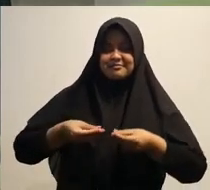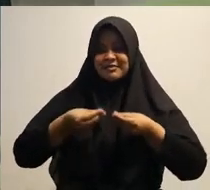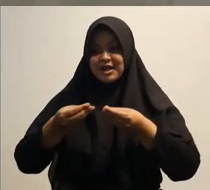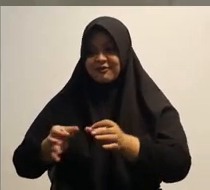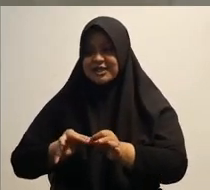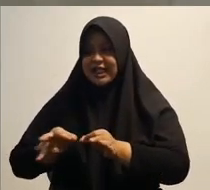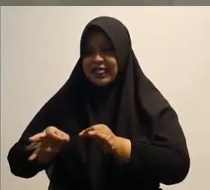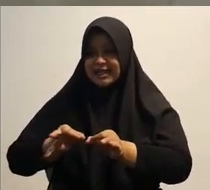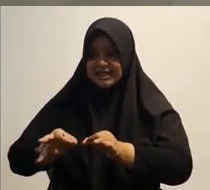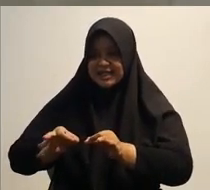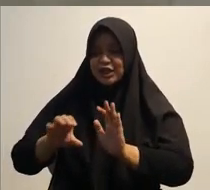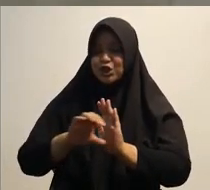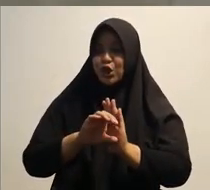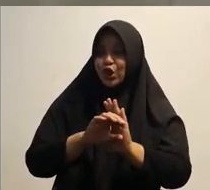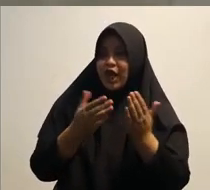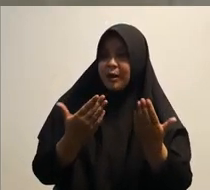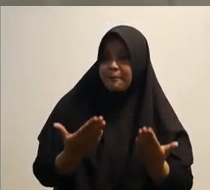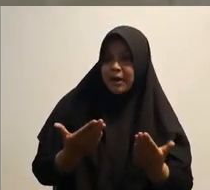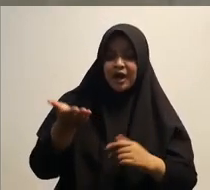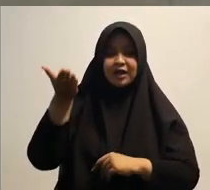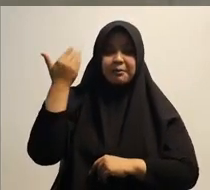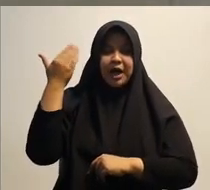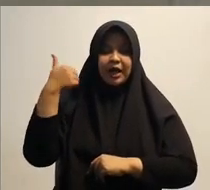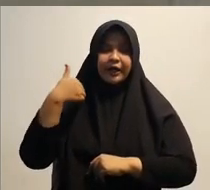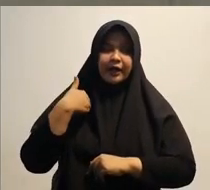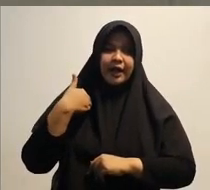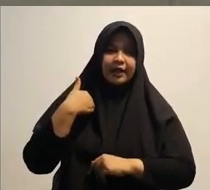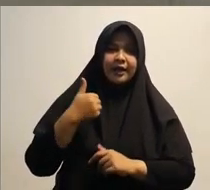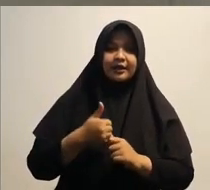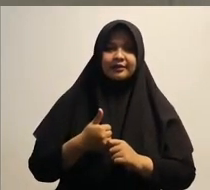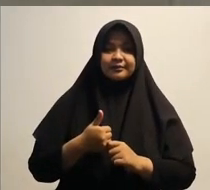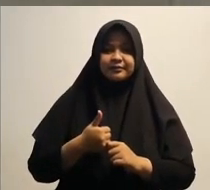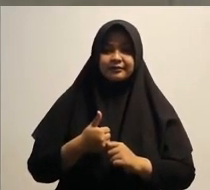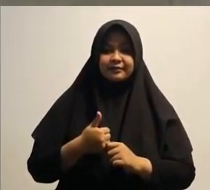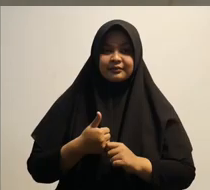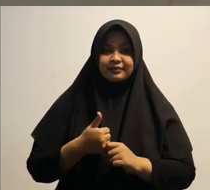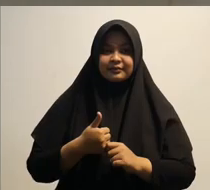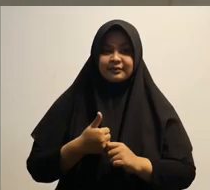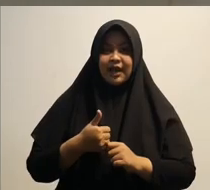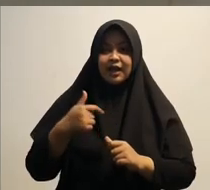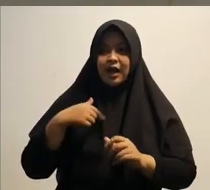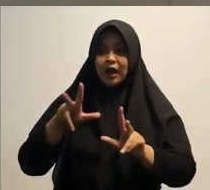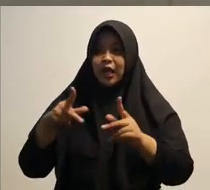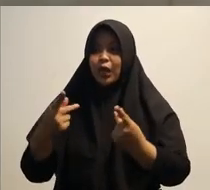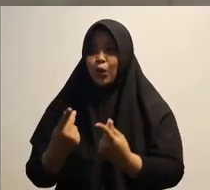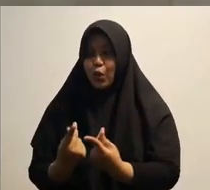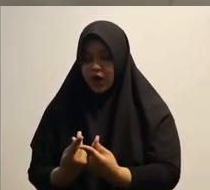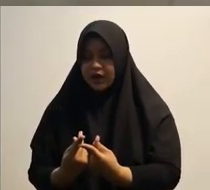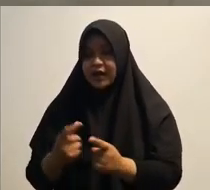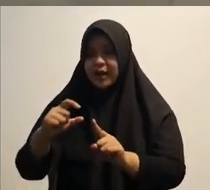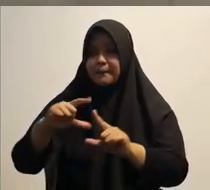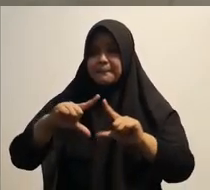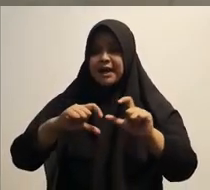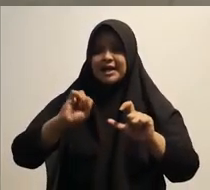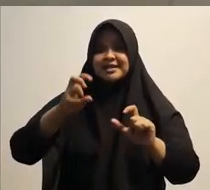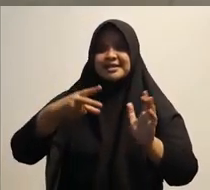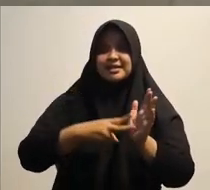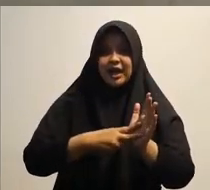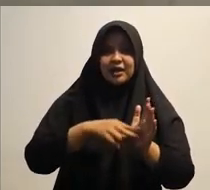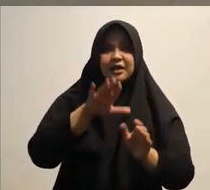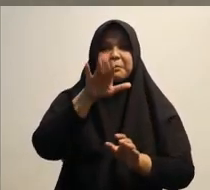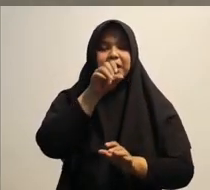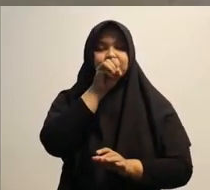fasilitasi. Misalnya seperti kemarin ada yang kami memanggil pasien itu dengan pengeras suara. Nah,